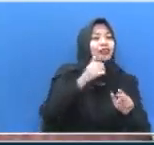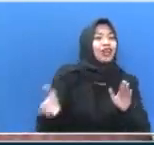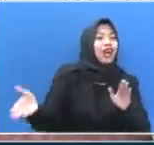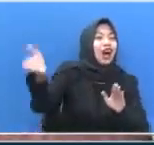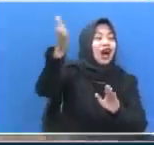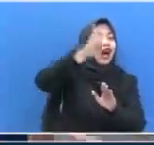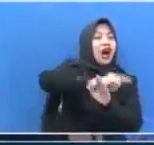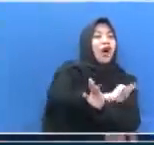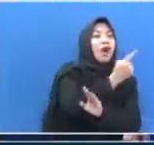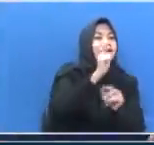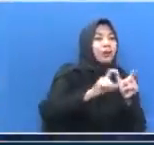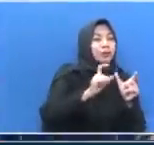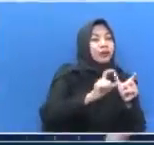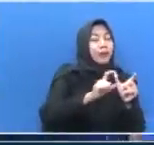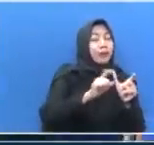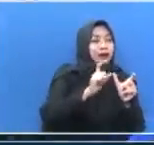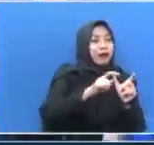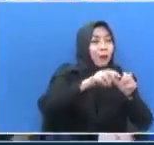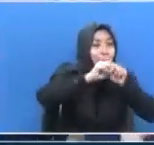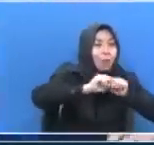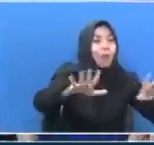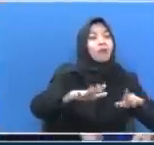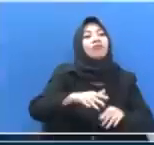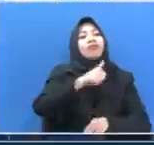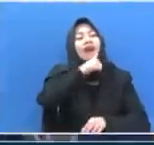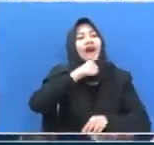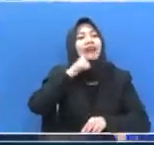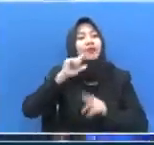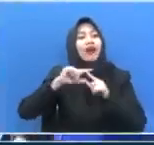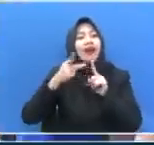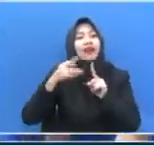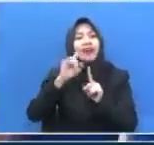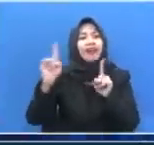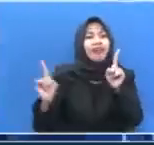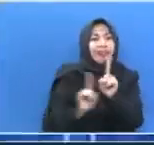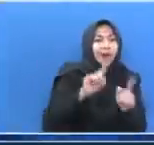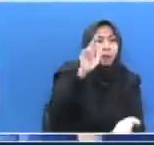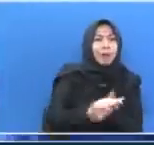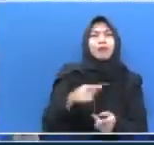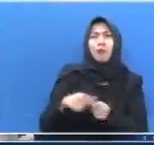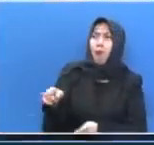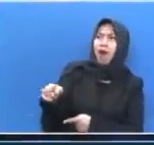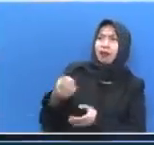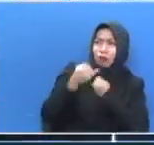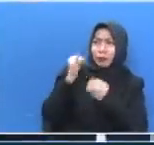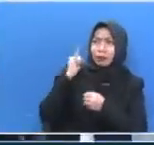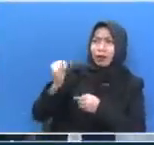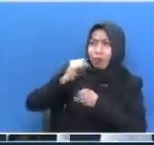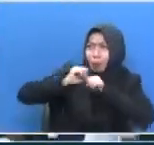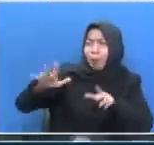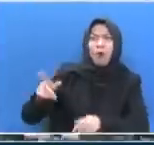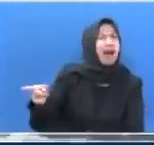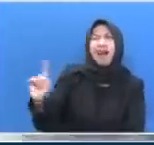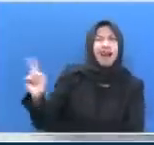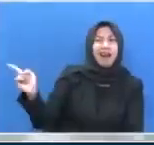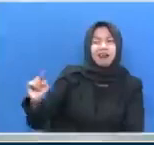awal September dan bagaimana mungkin itu dianggap tidak valid dan mungkin dianggap tidak benar ya yang kedua tentu ada alasan-alasan yang